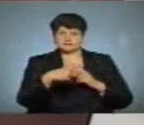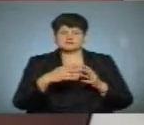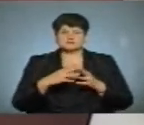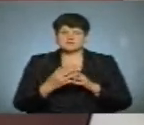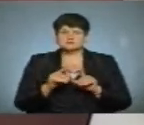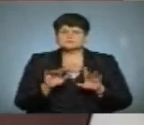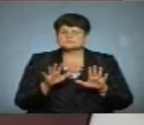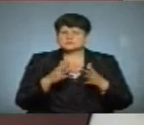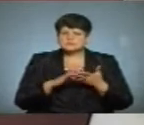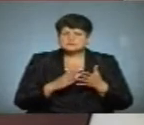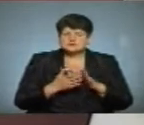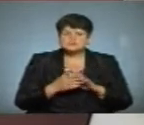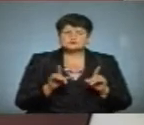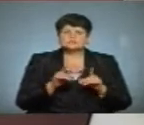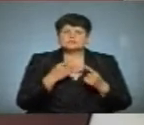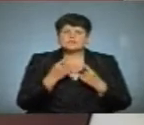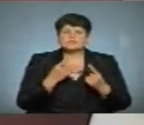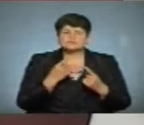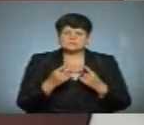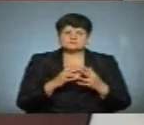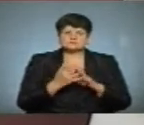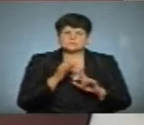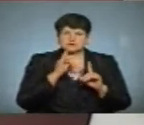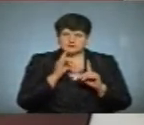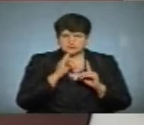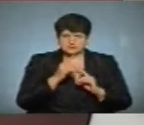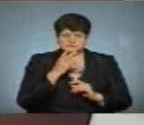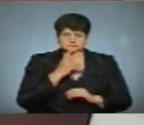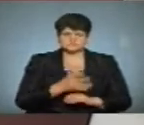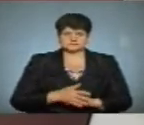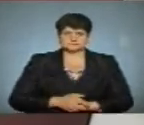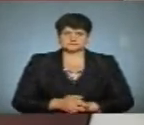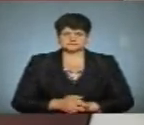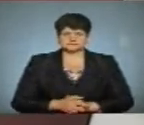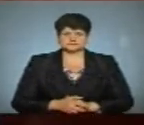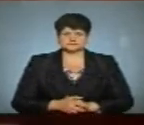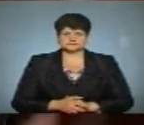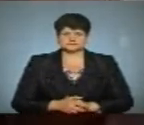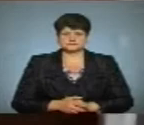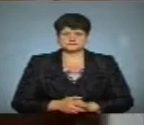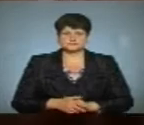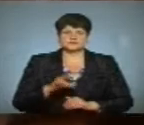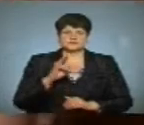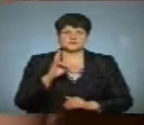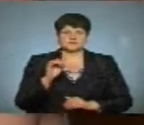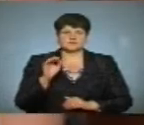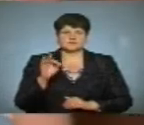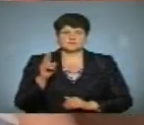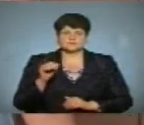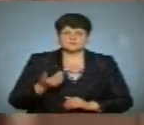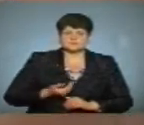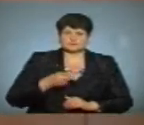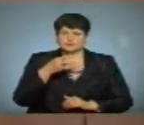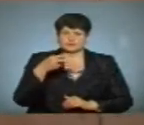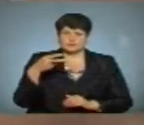така ситуація та що кажуть у селищній раді, знає Анастасія Чичко. Наталія Кавковська живе у